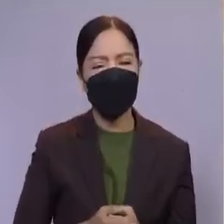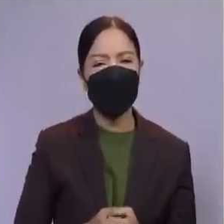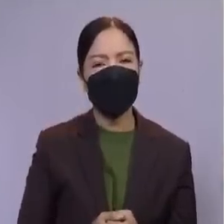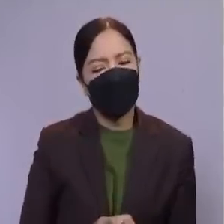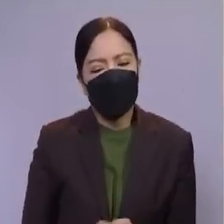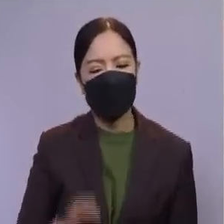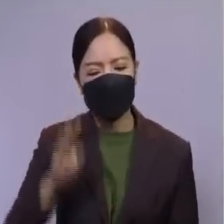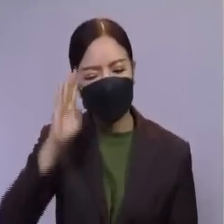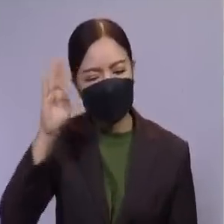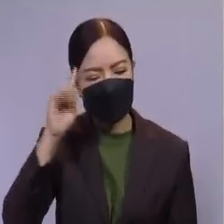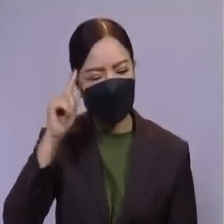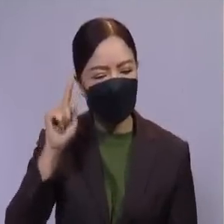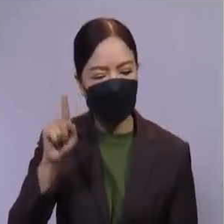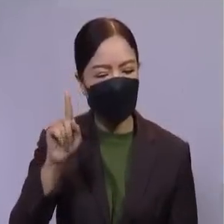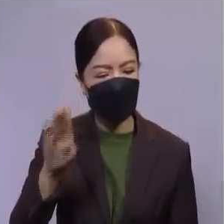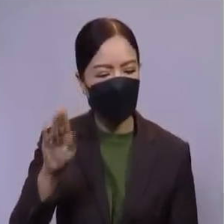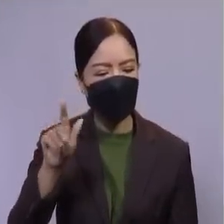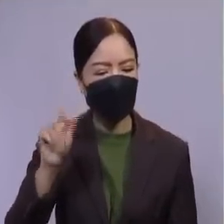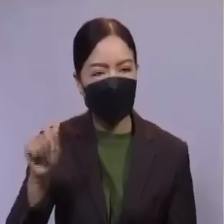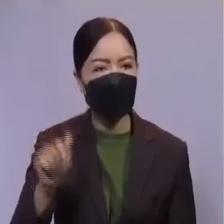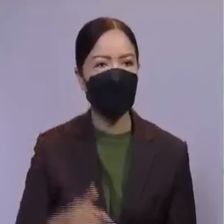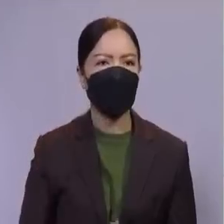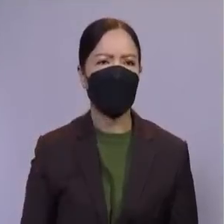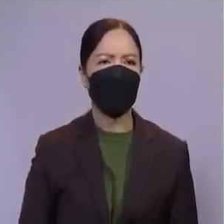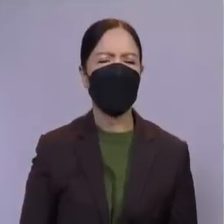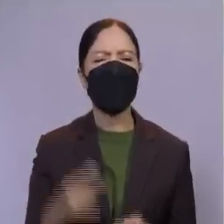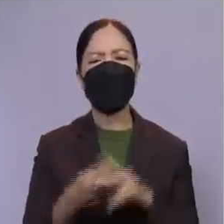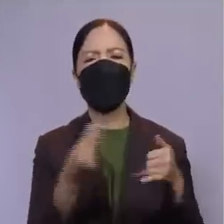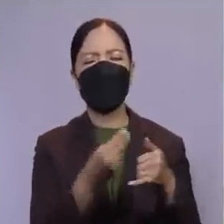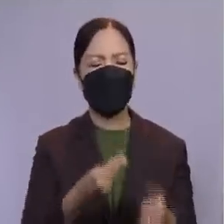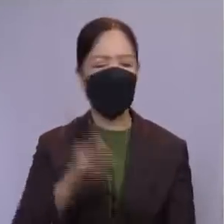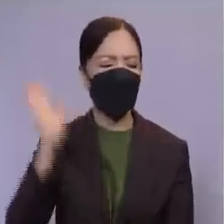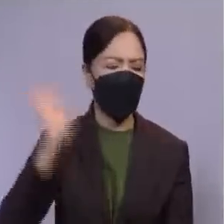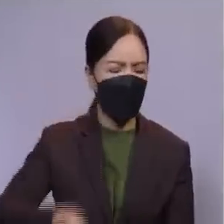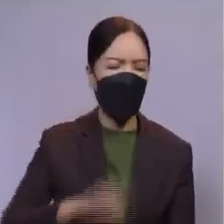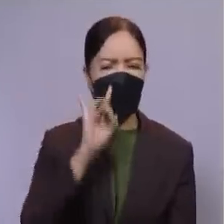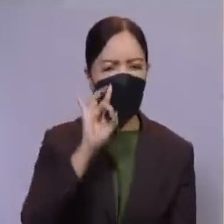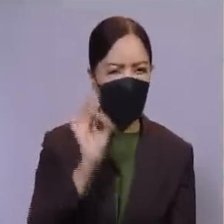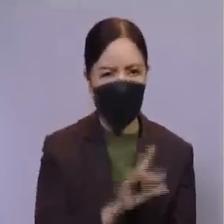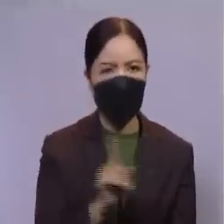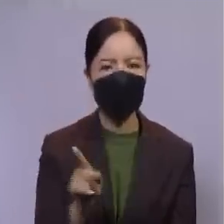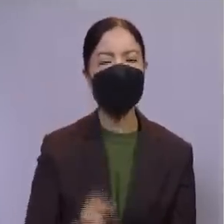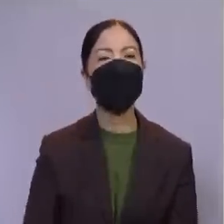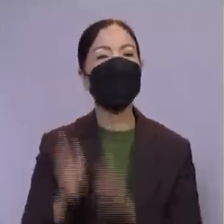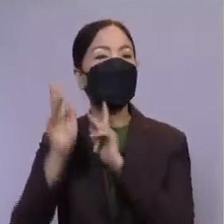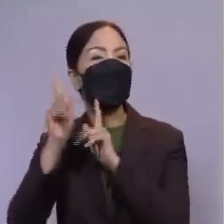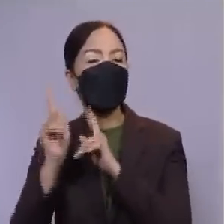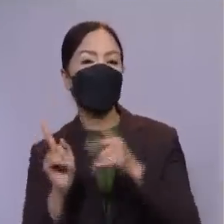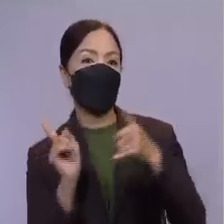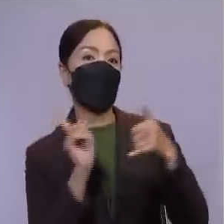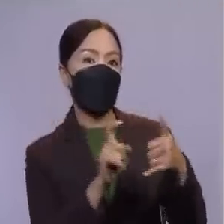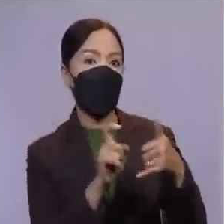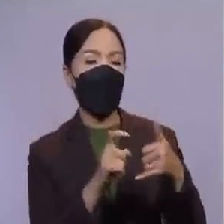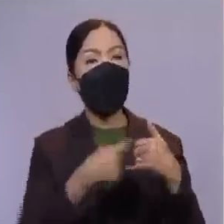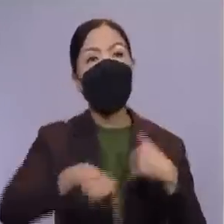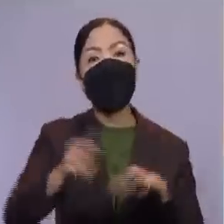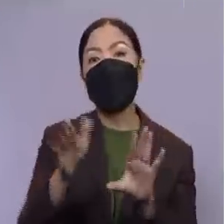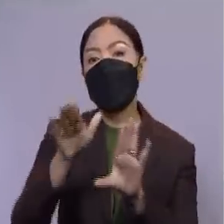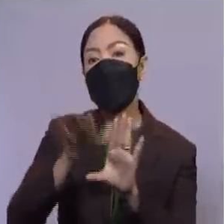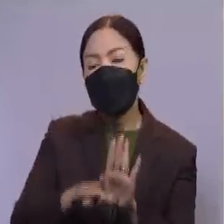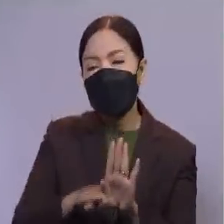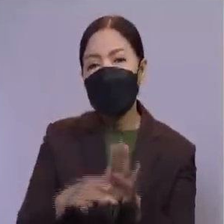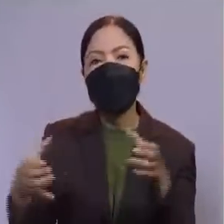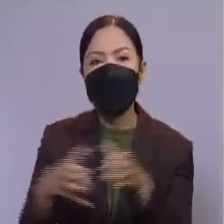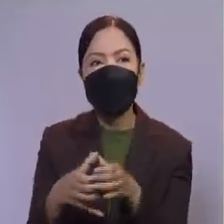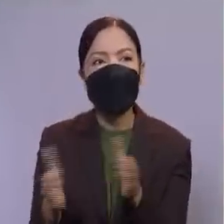ไม่รู้ว่าท่านคิดว่าปีนี้ฉายามันจะแรงกว่าเพื่อนนะคะผู้สื่อข่าวก็ถามย้ำท่านนายกรัฐมนตรีว่าจะไปสมัครพรรครวม